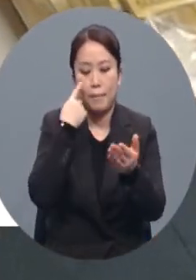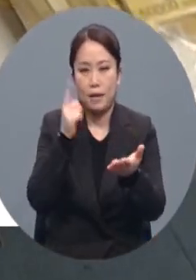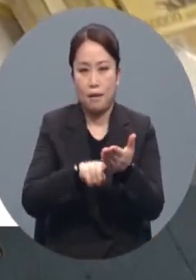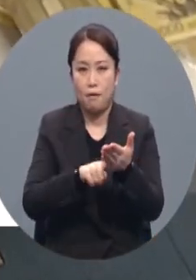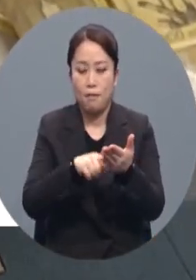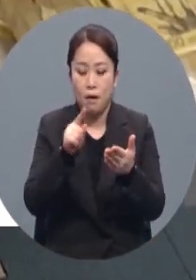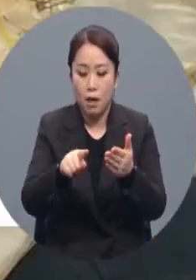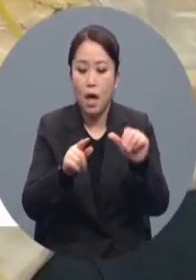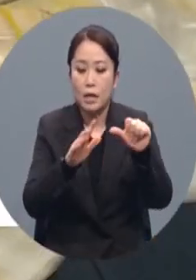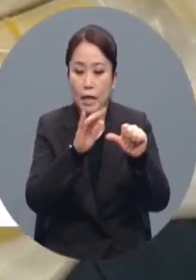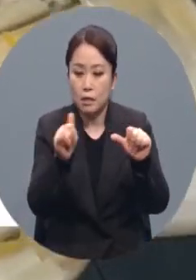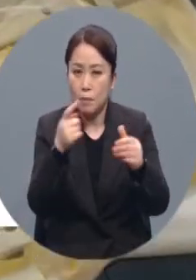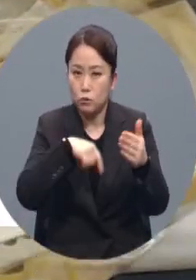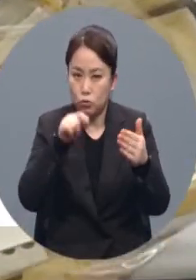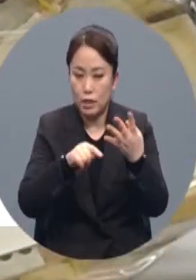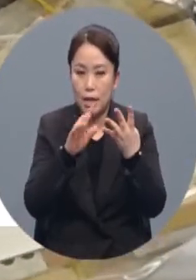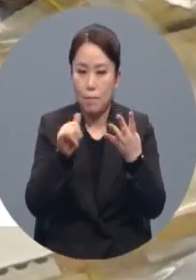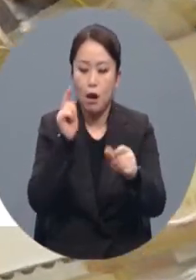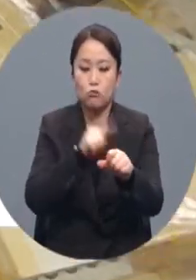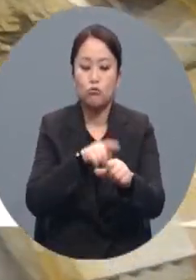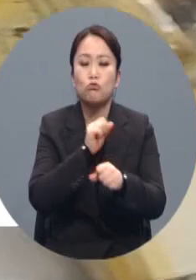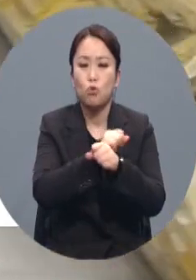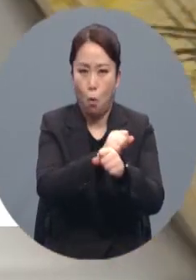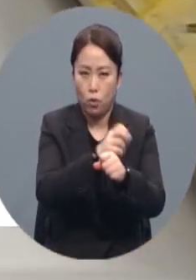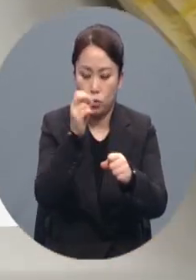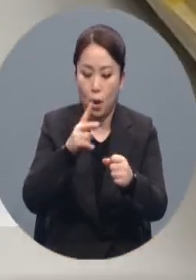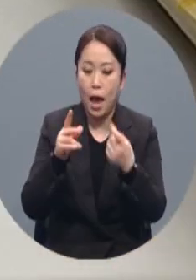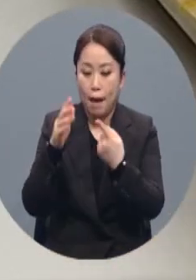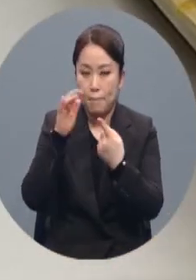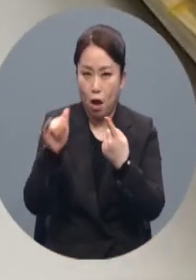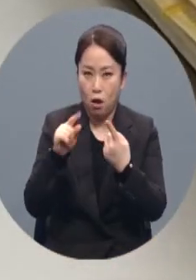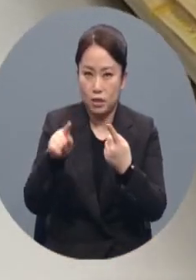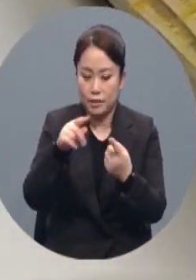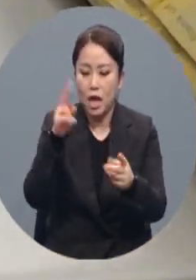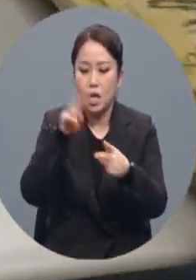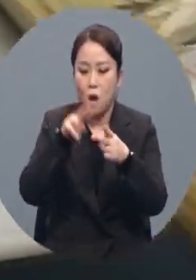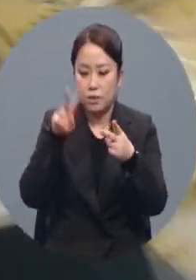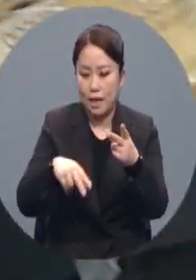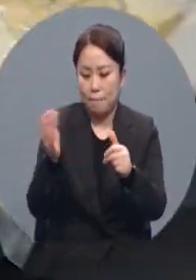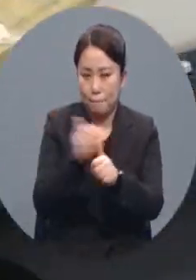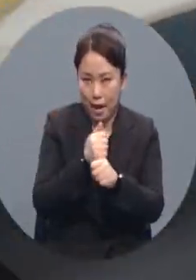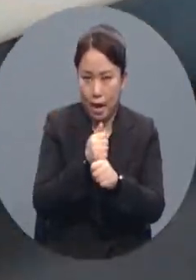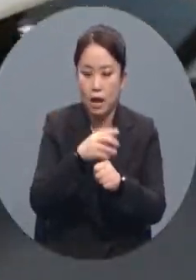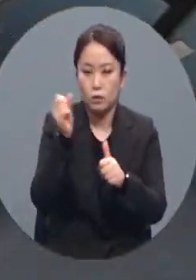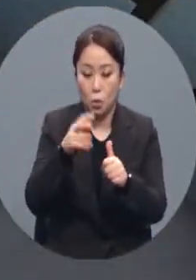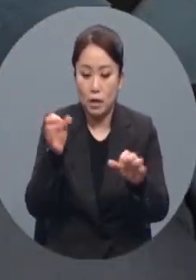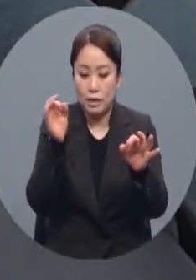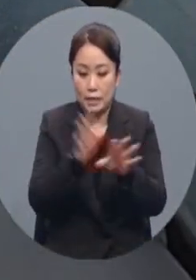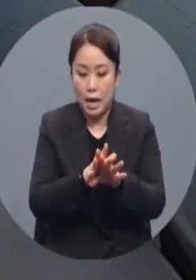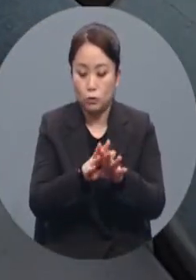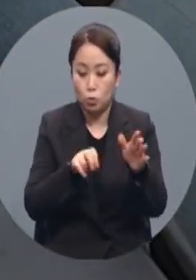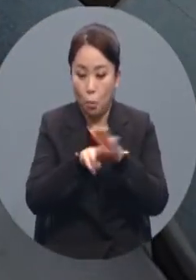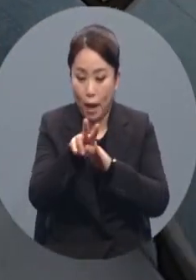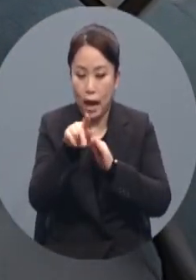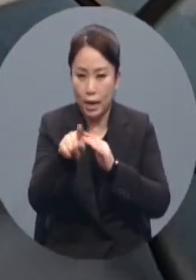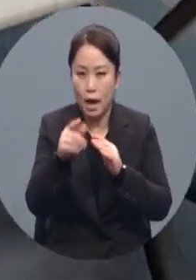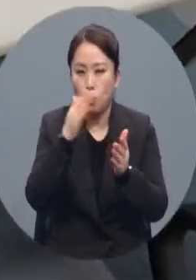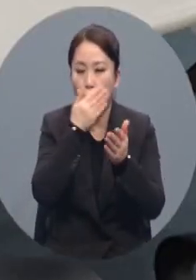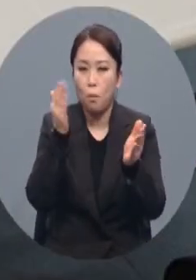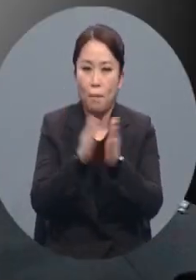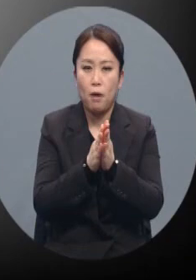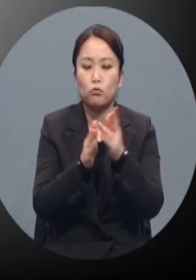경찰은 일당 5명 중 4명을 구속, 나머지 1명을 형사 입건하는 한편 사라진 공범 2명을 추적